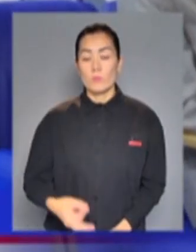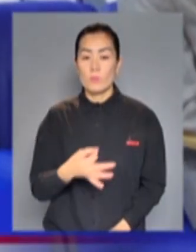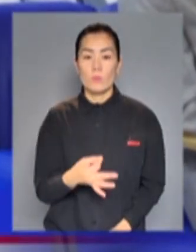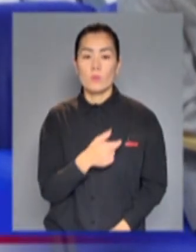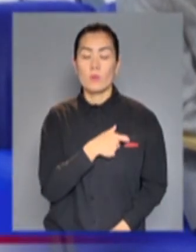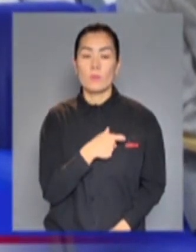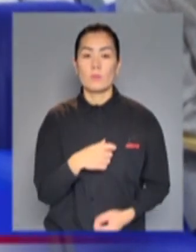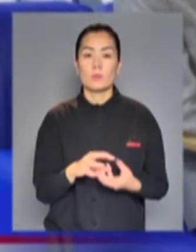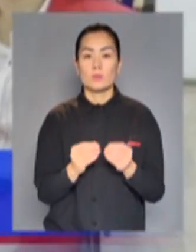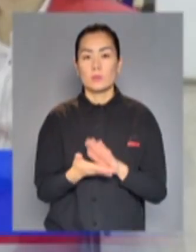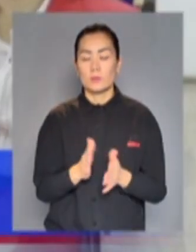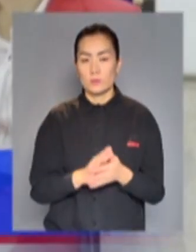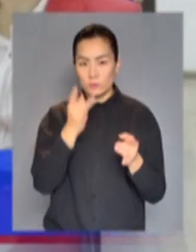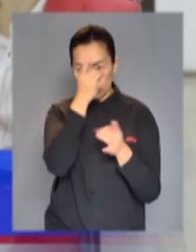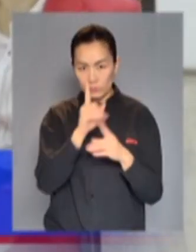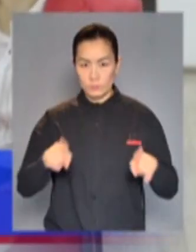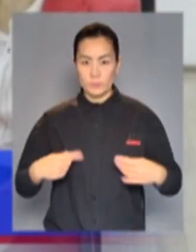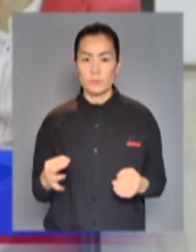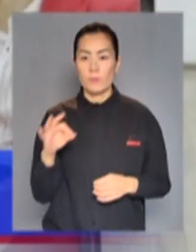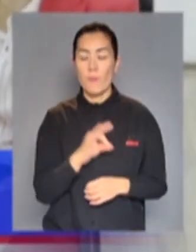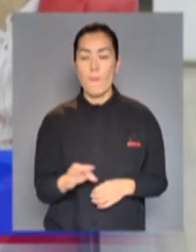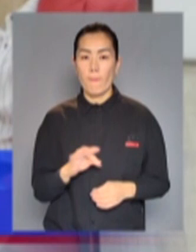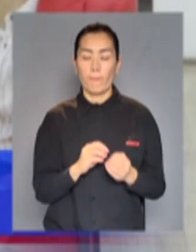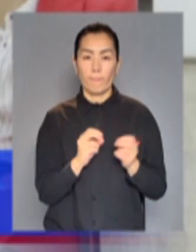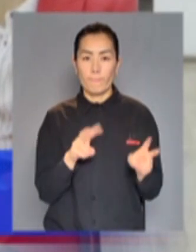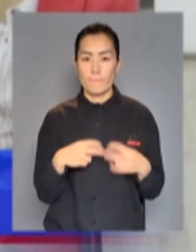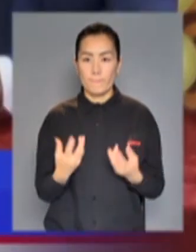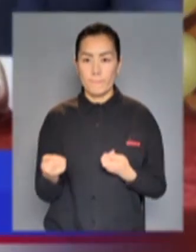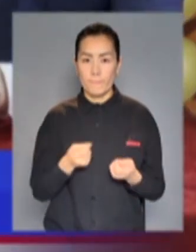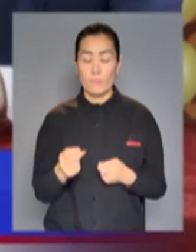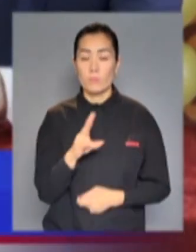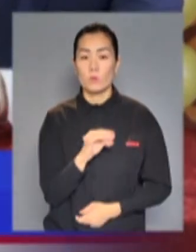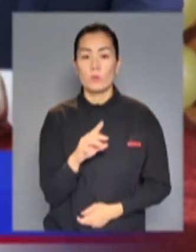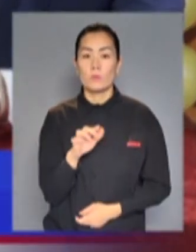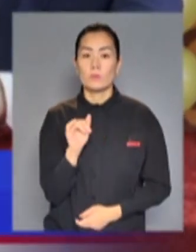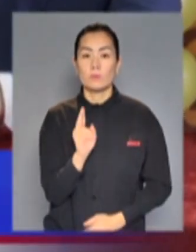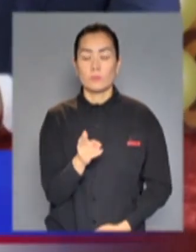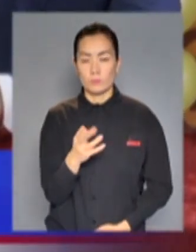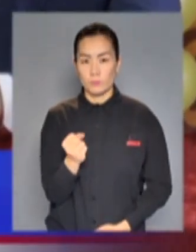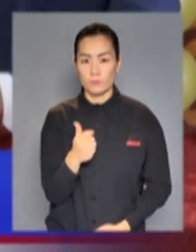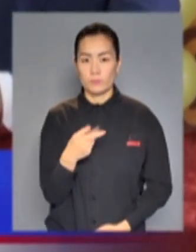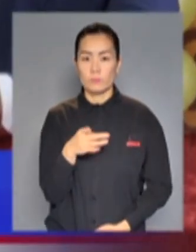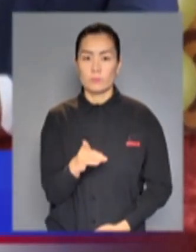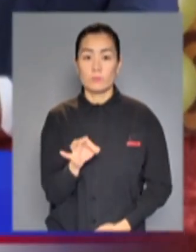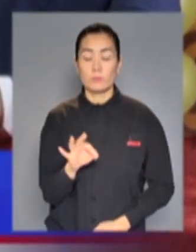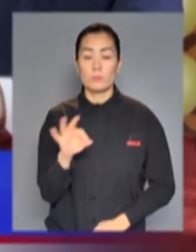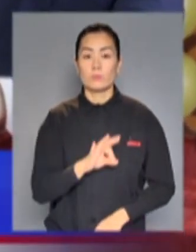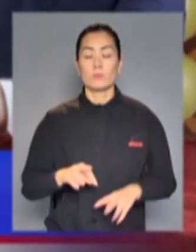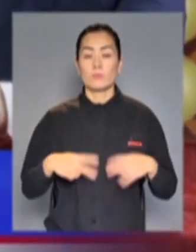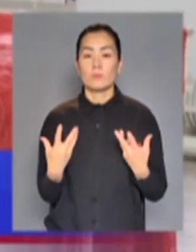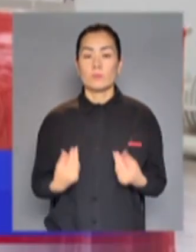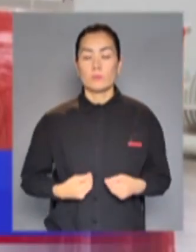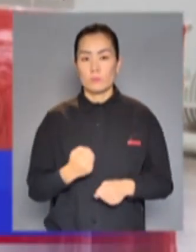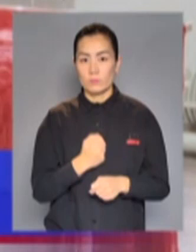Облыстық мәслихаттың әлеуметтік және мәдени даму мәселелер жөндегі тұрақты комиссия төрағасы Нұрлыбек Даралиев және аграрлық мәселелер жөндегі